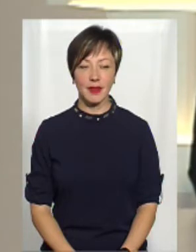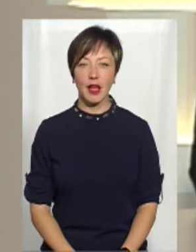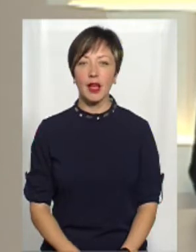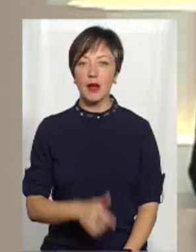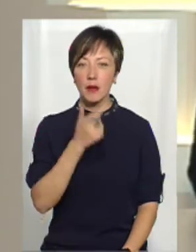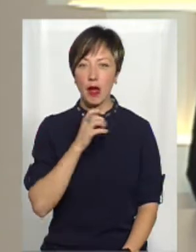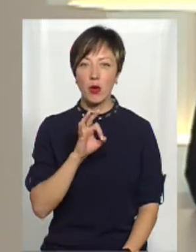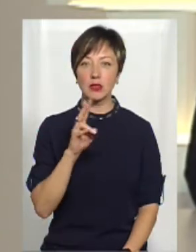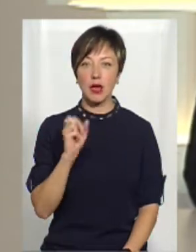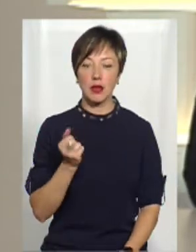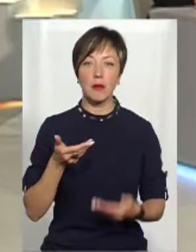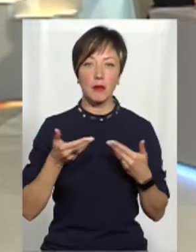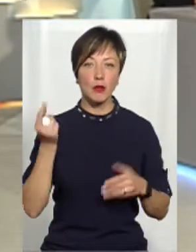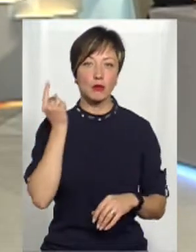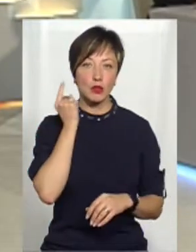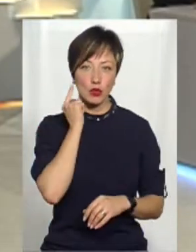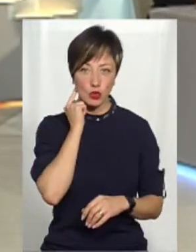Пані Оксано, ми почули